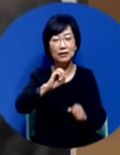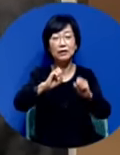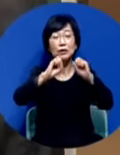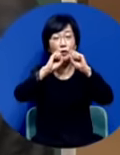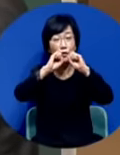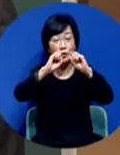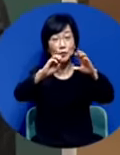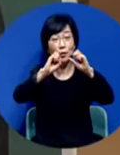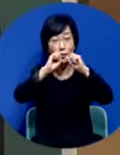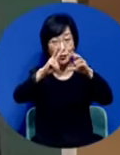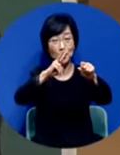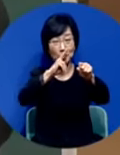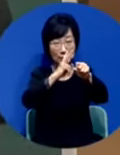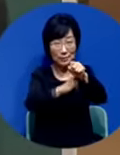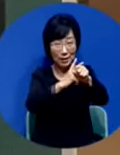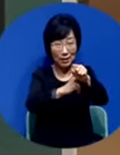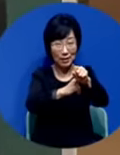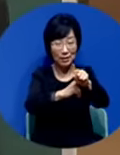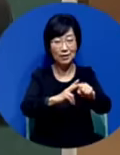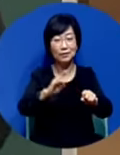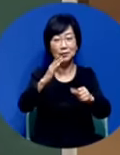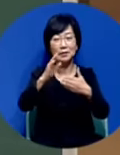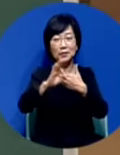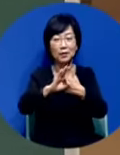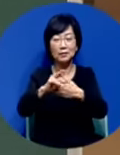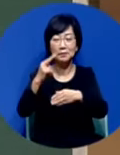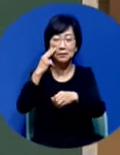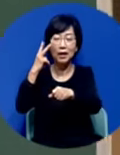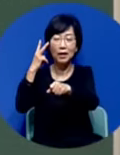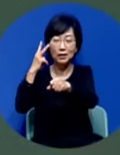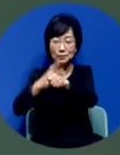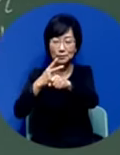바울 같은 응답을 받게 될 겁니다.